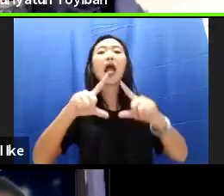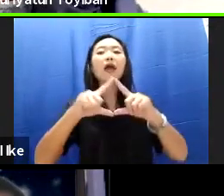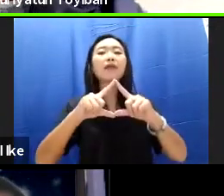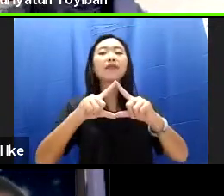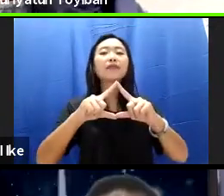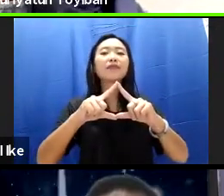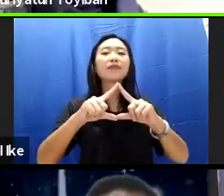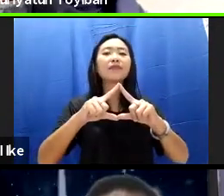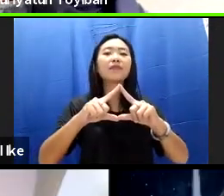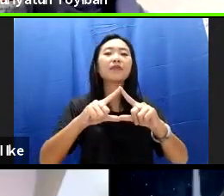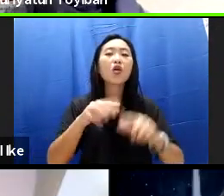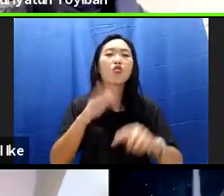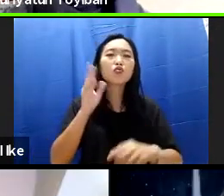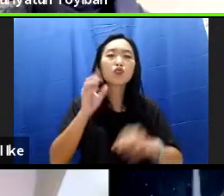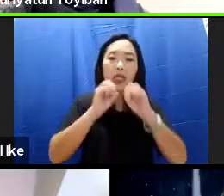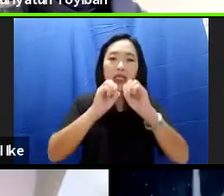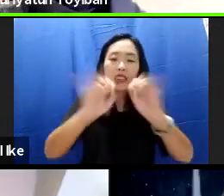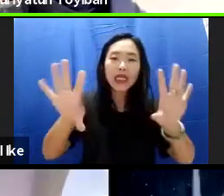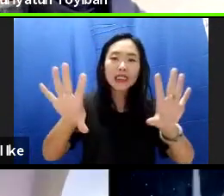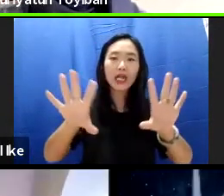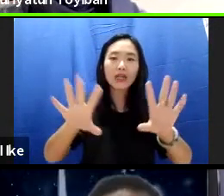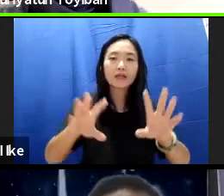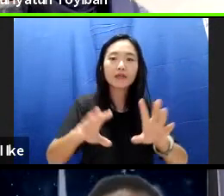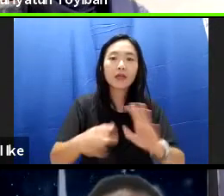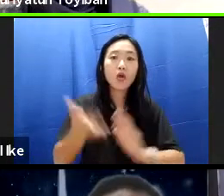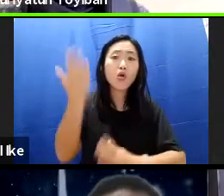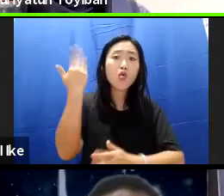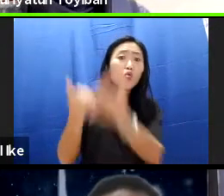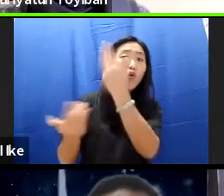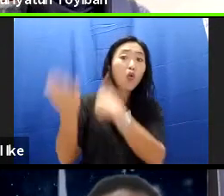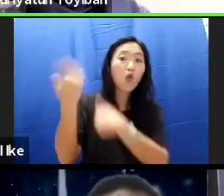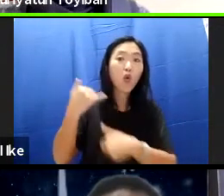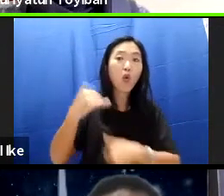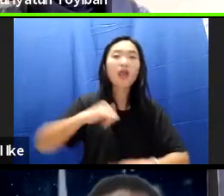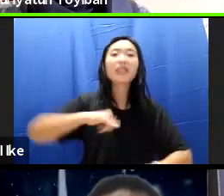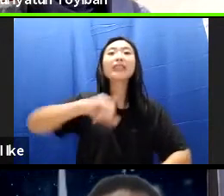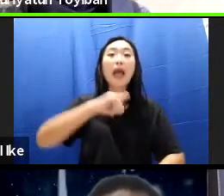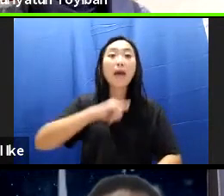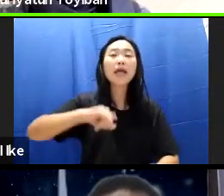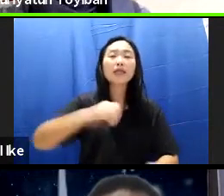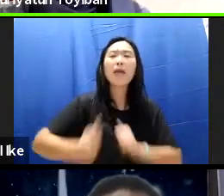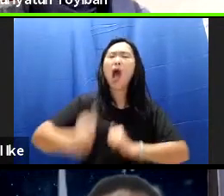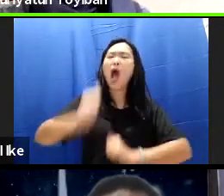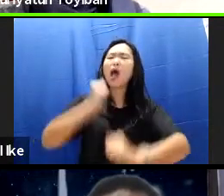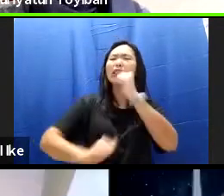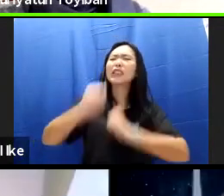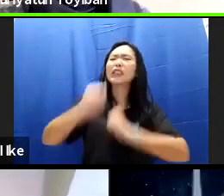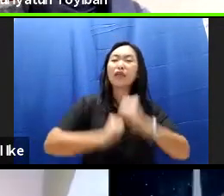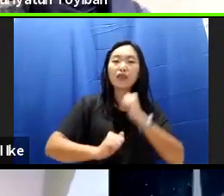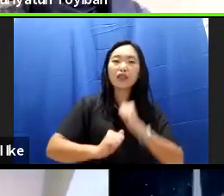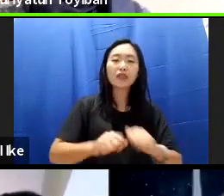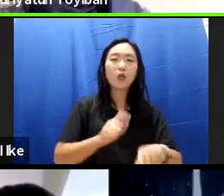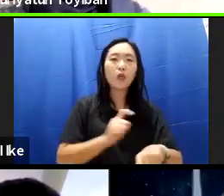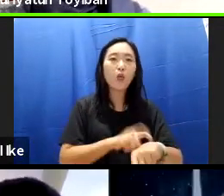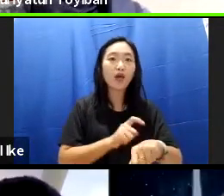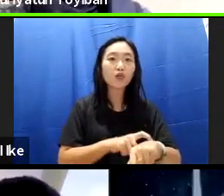jadi Mbak Ira udah menjelaskan kalau saya sama Ira itu dulu sama-sama aktivis sebenarnya ya, waktu S1 gitu kan.